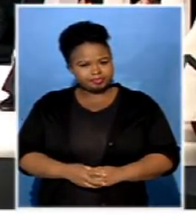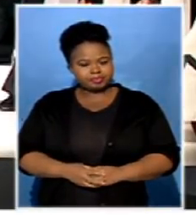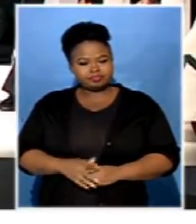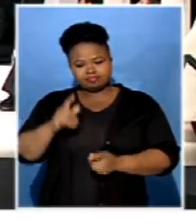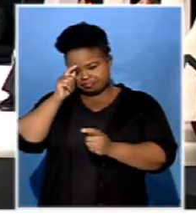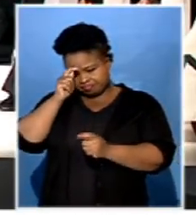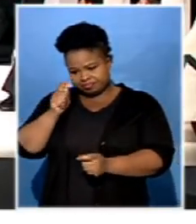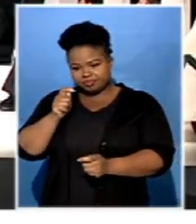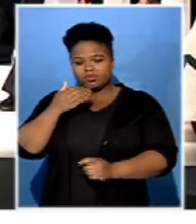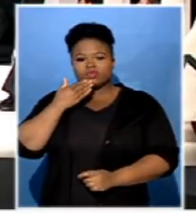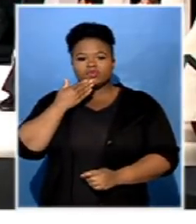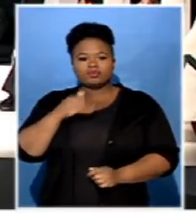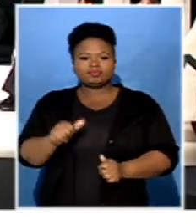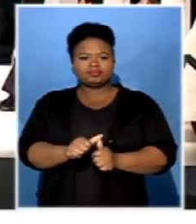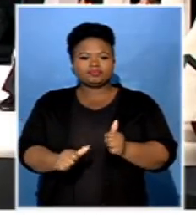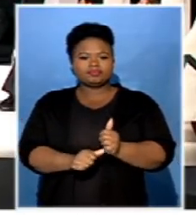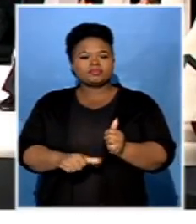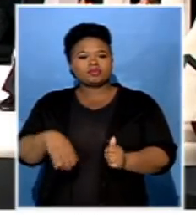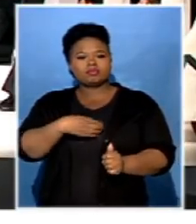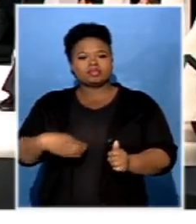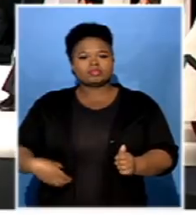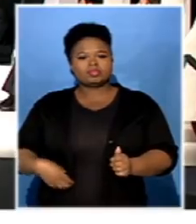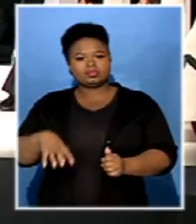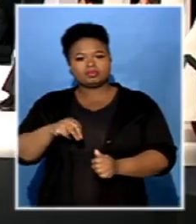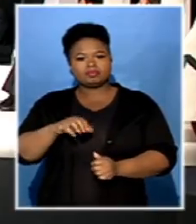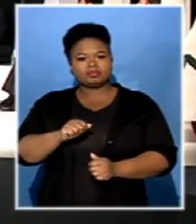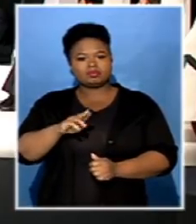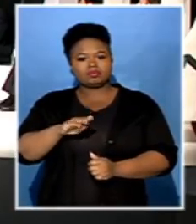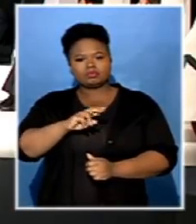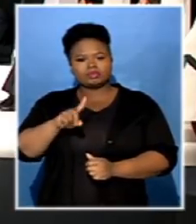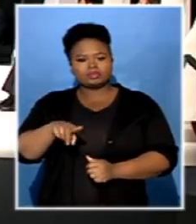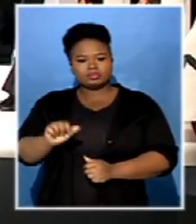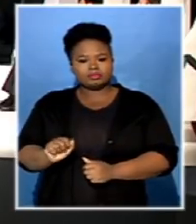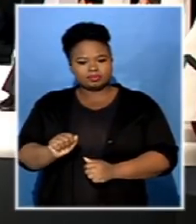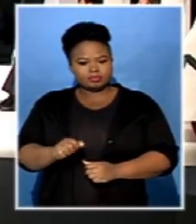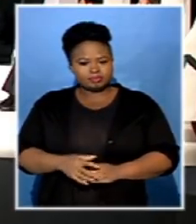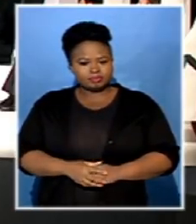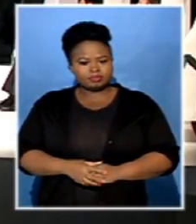马部长副总, Your Excellency Vice President Mabuza, 各位部长, Ministers,